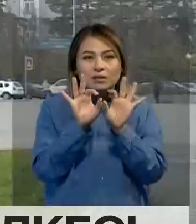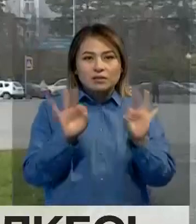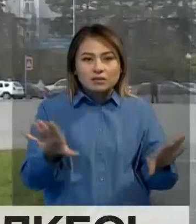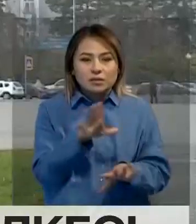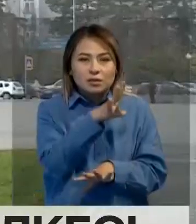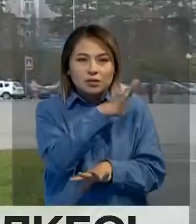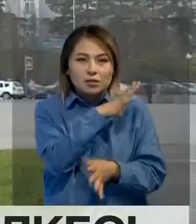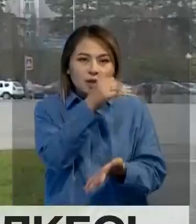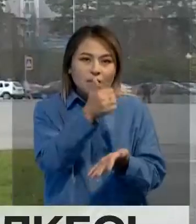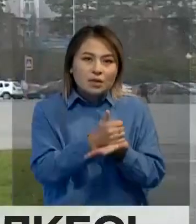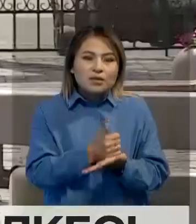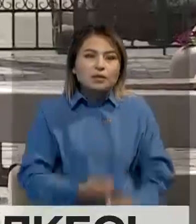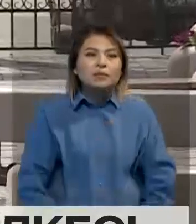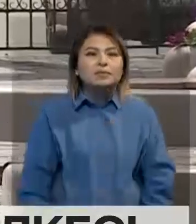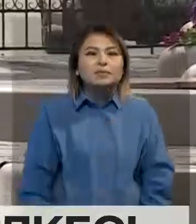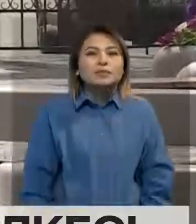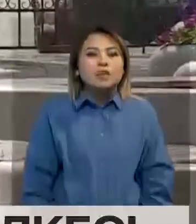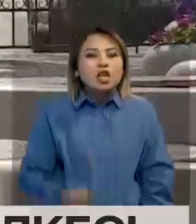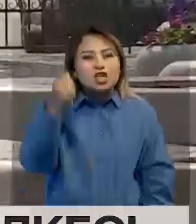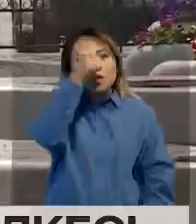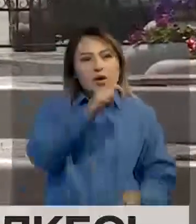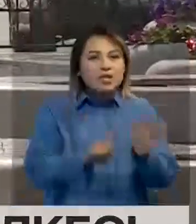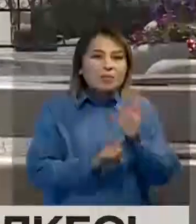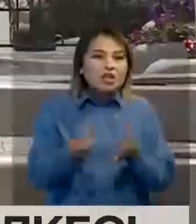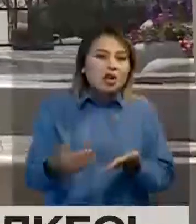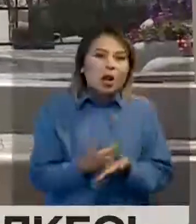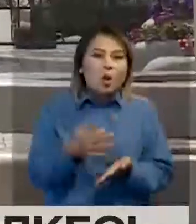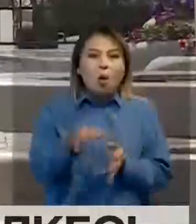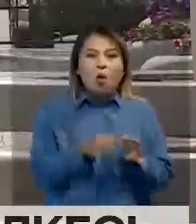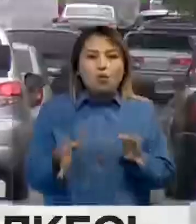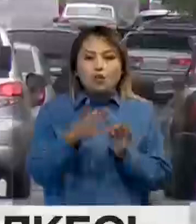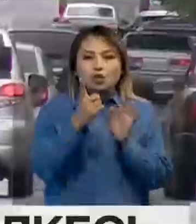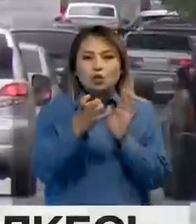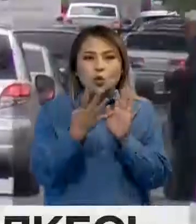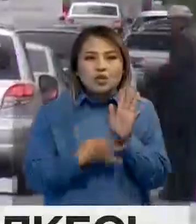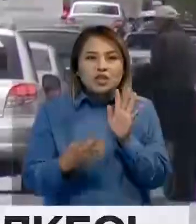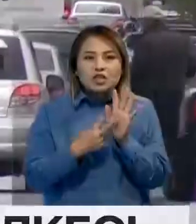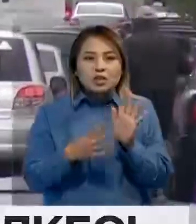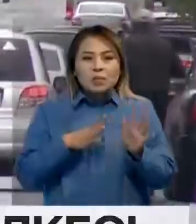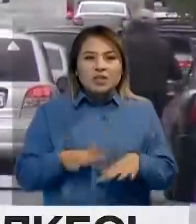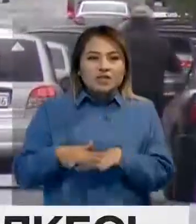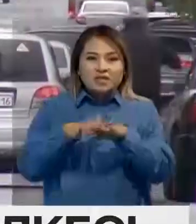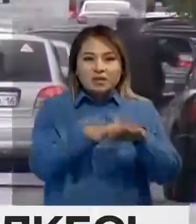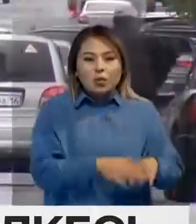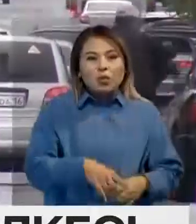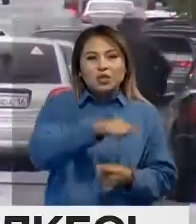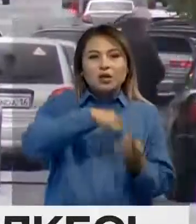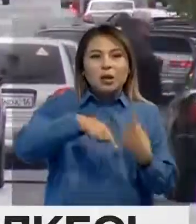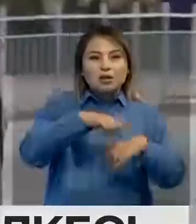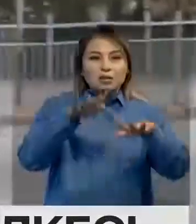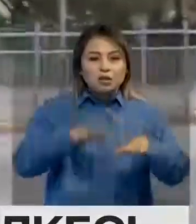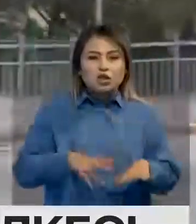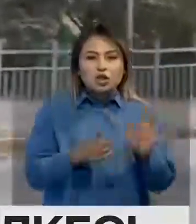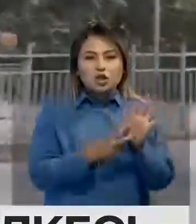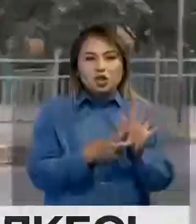қатысты бастамаларымен бөлісті. Жыл басынан бері жаңа облысқа 197 миллиард теңге инвестиция тартылған. Өнеркәсіп өндірісінің көлемі